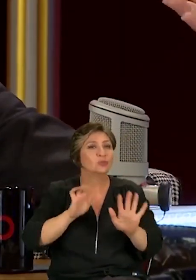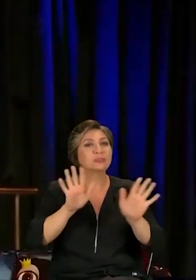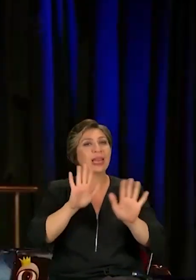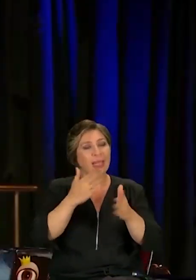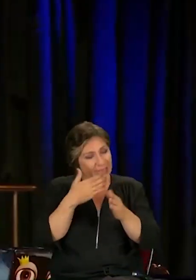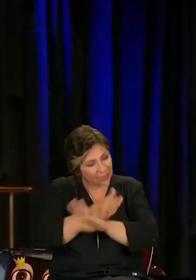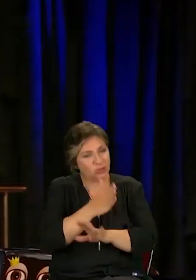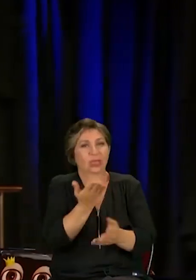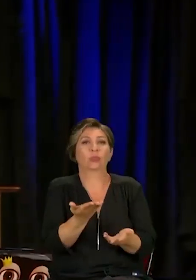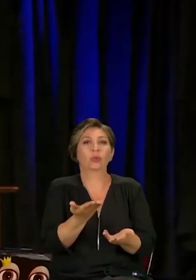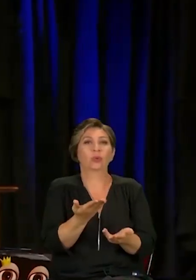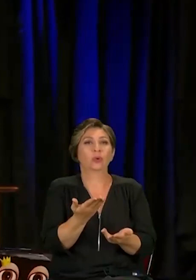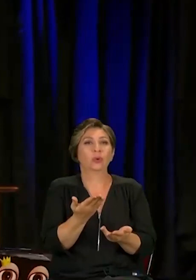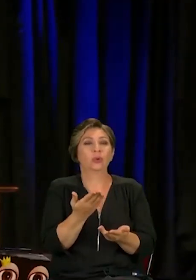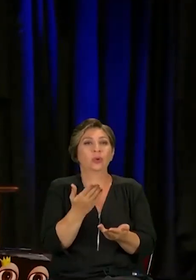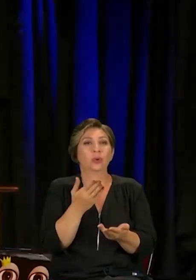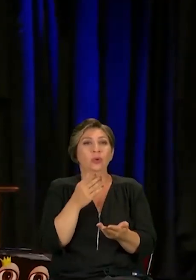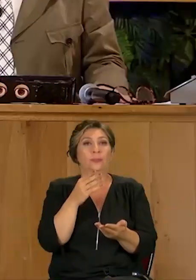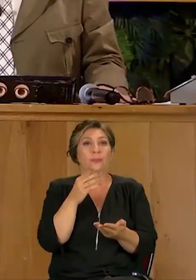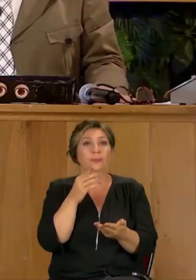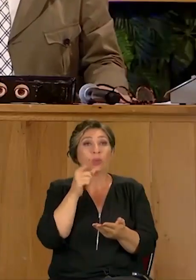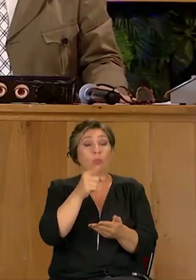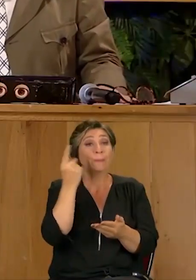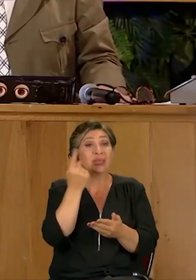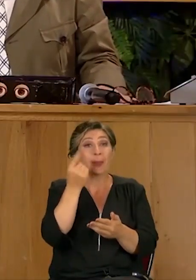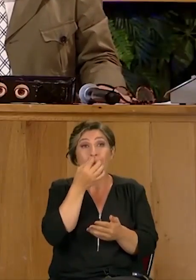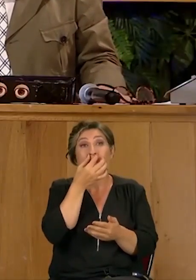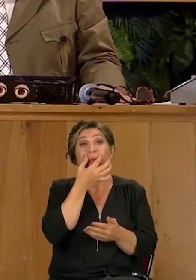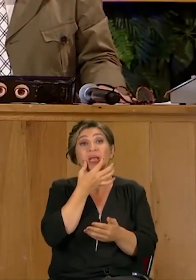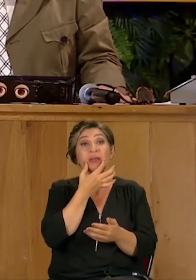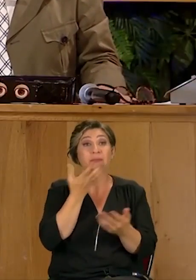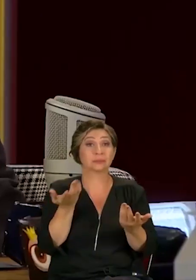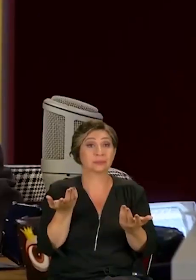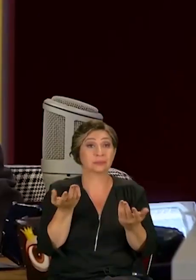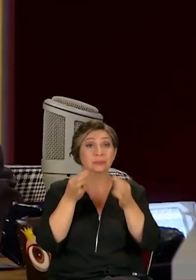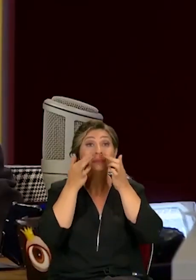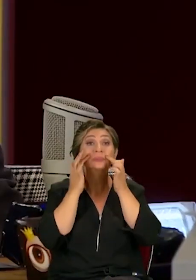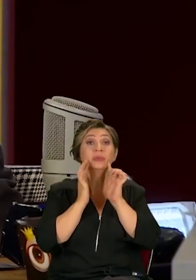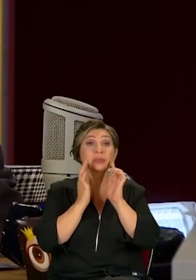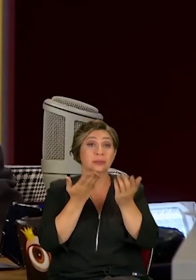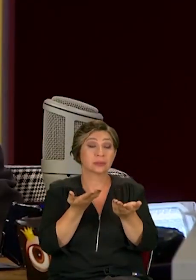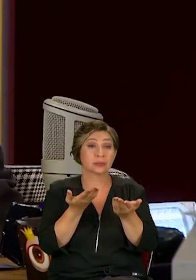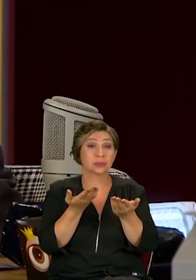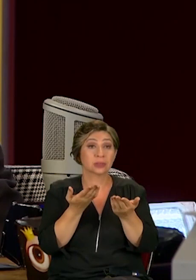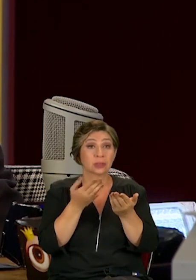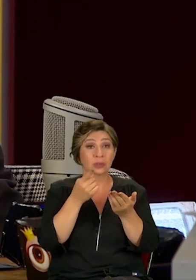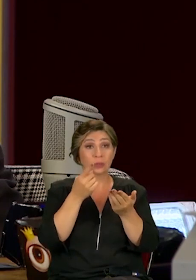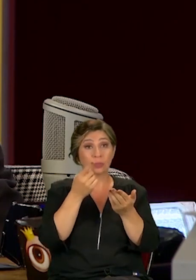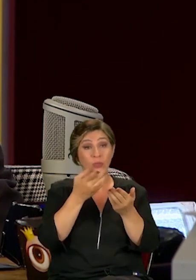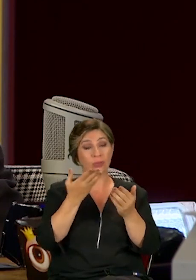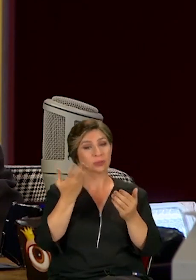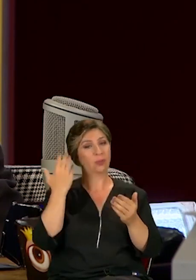Bu gerçek. Yani bu bir kere bu bıyıklar. Yani bu